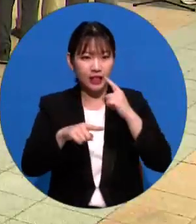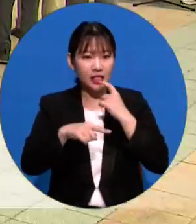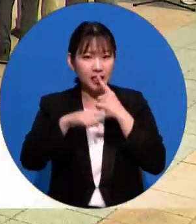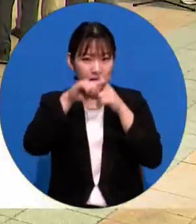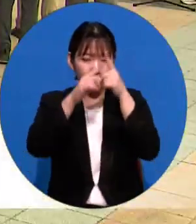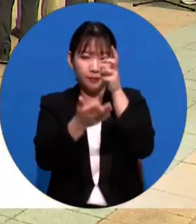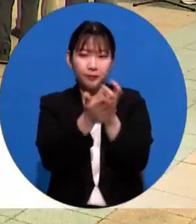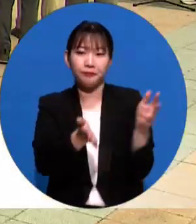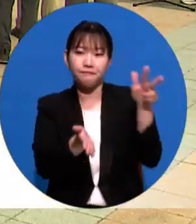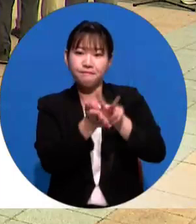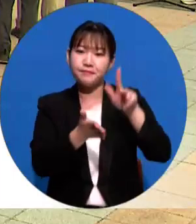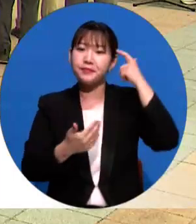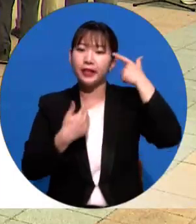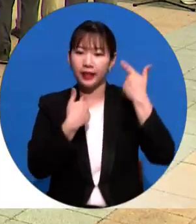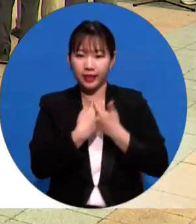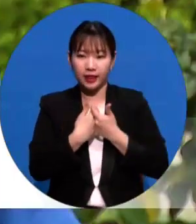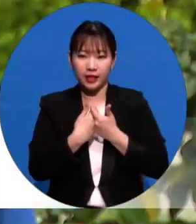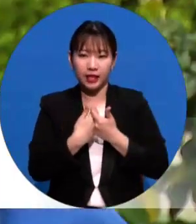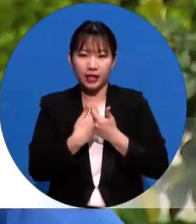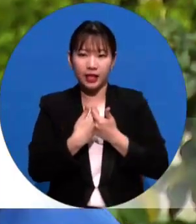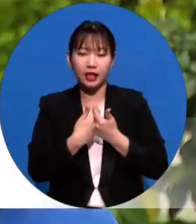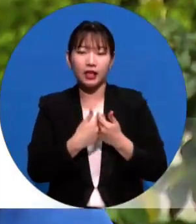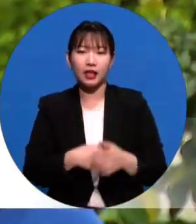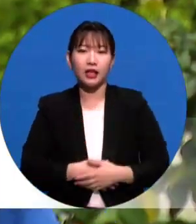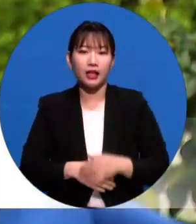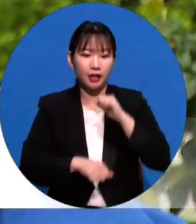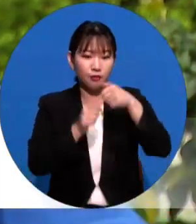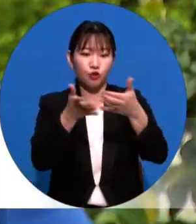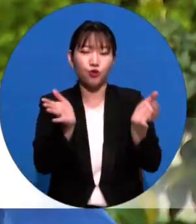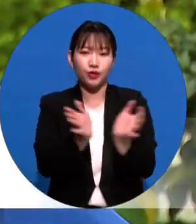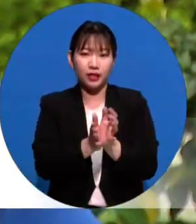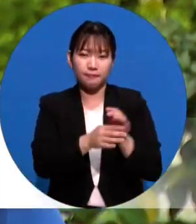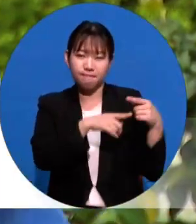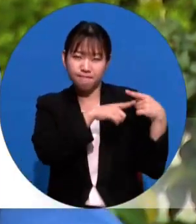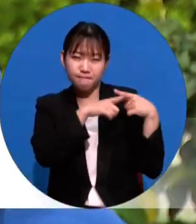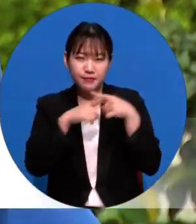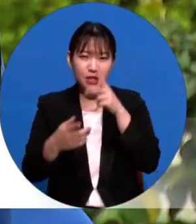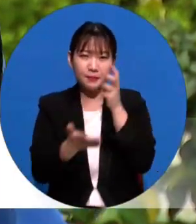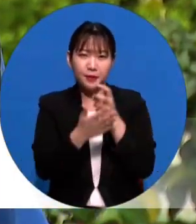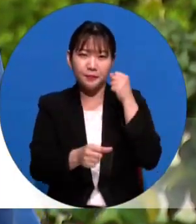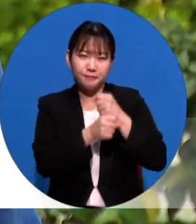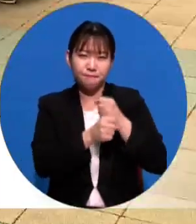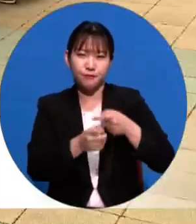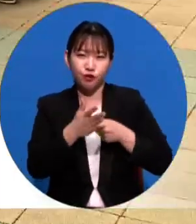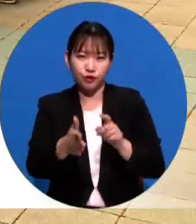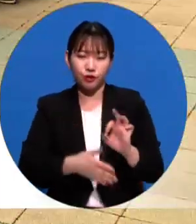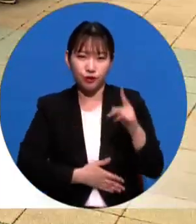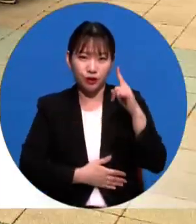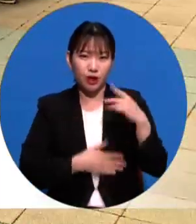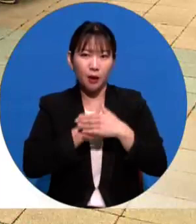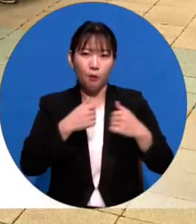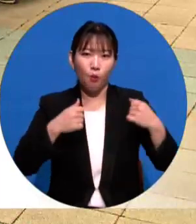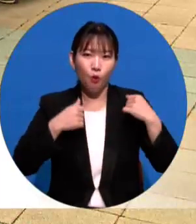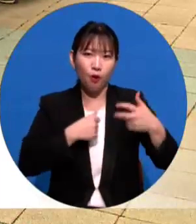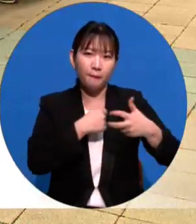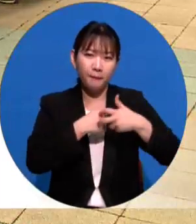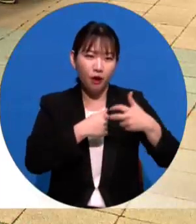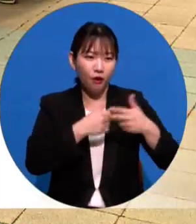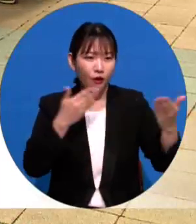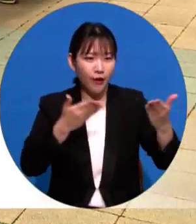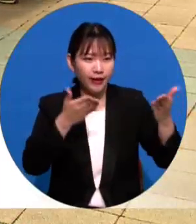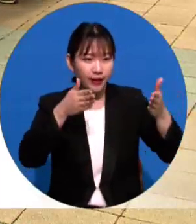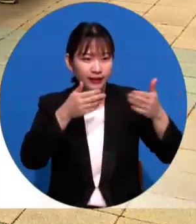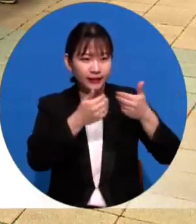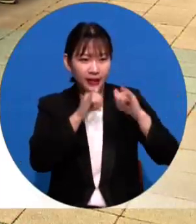제정을 반대했습니다. 이들 단체들은 더불어민주당의 일방적인 입법 추진에 의해 보건의료 직역 간의